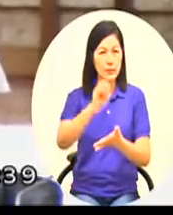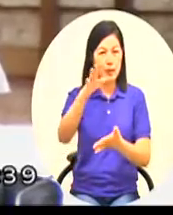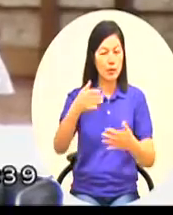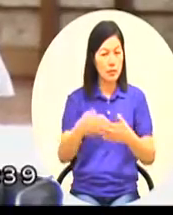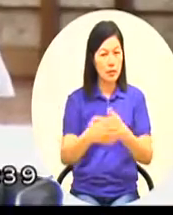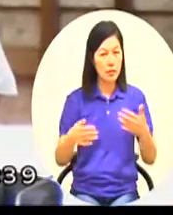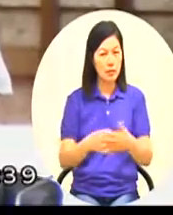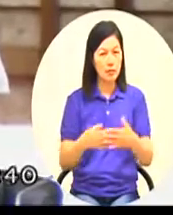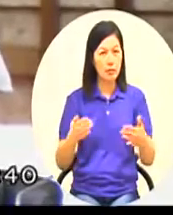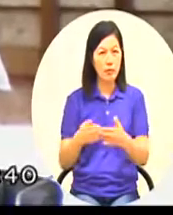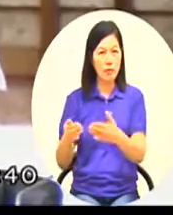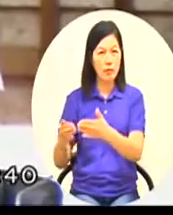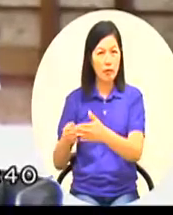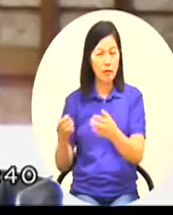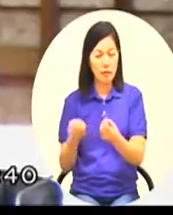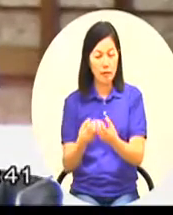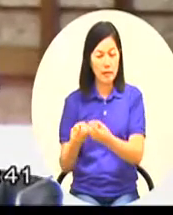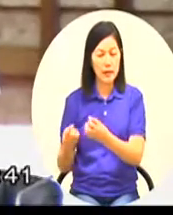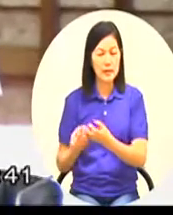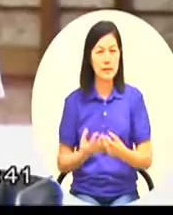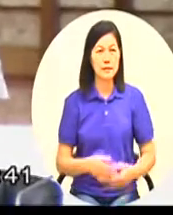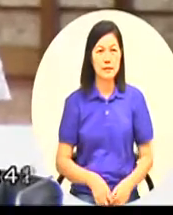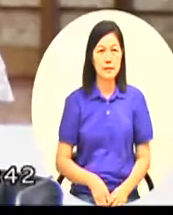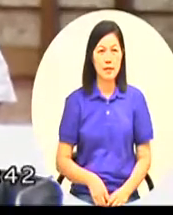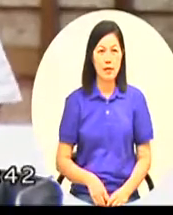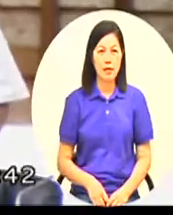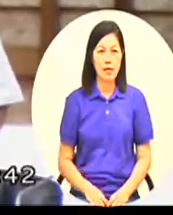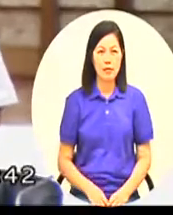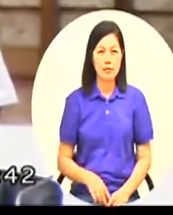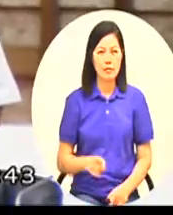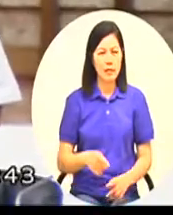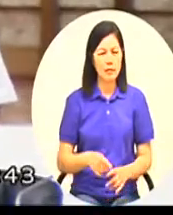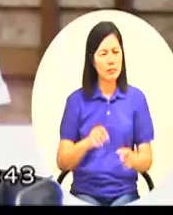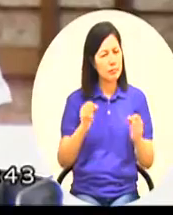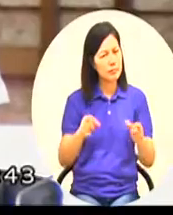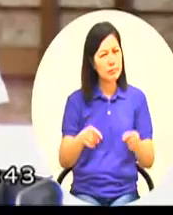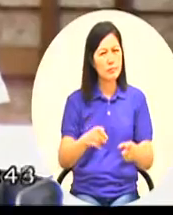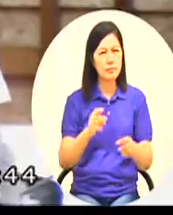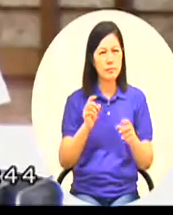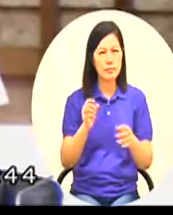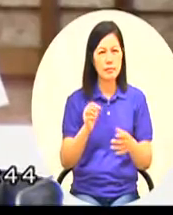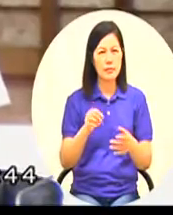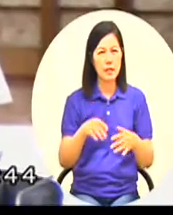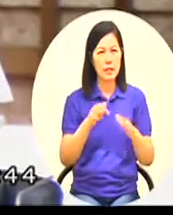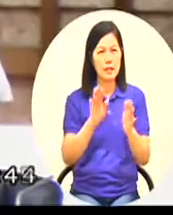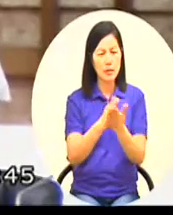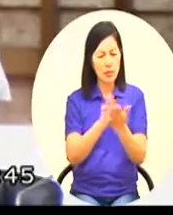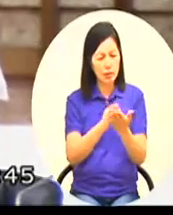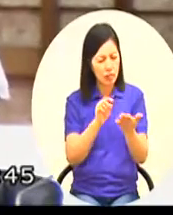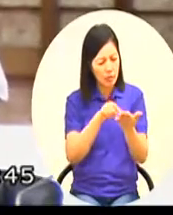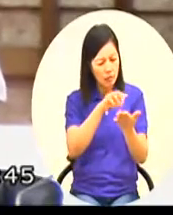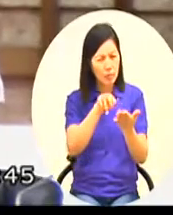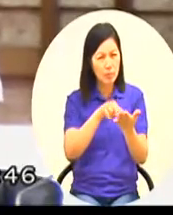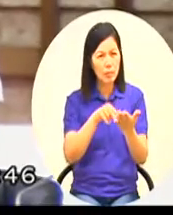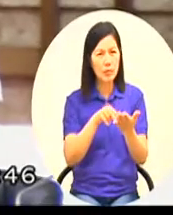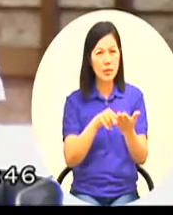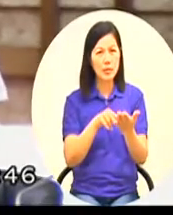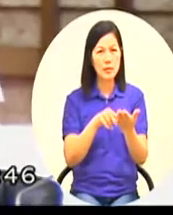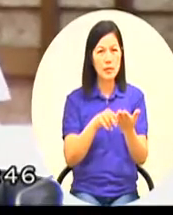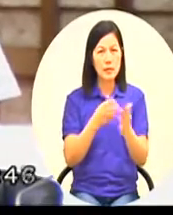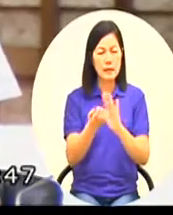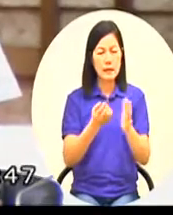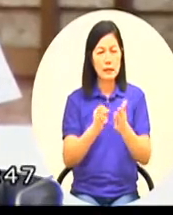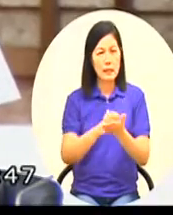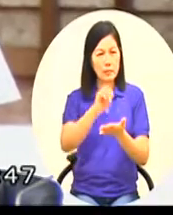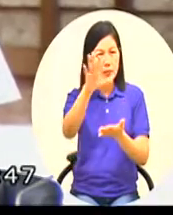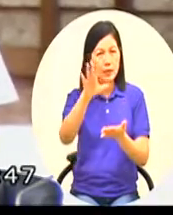交通事故啊，它这中间的落差在哪里？我们现有手上拿的工作报告里面，你刚刚所报告的落